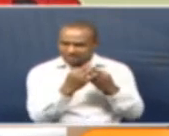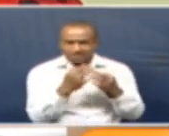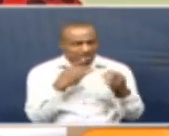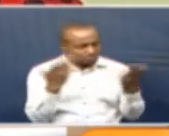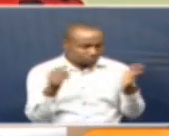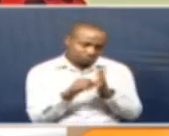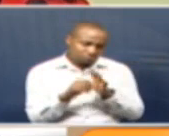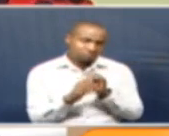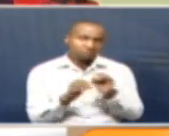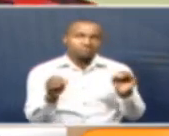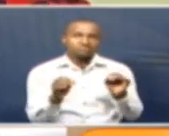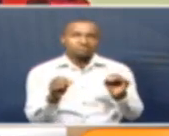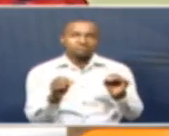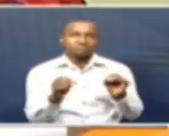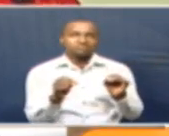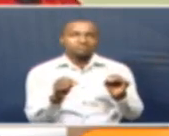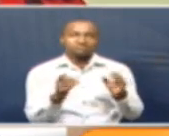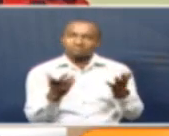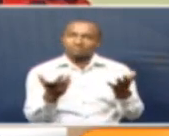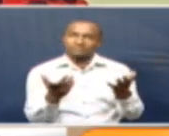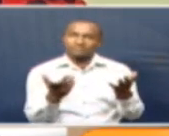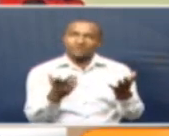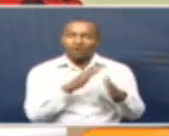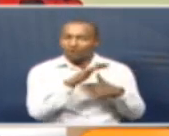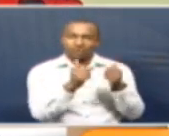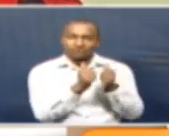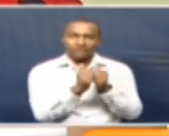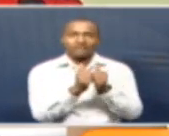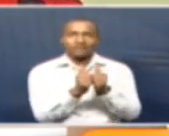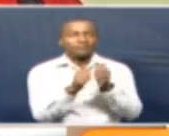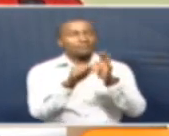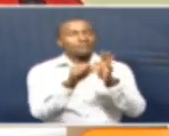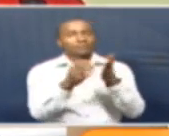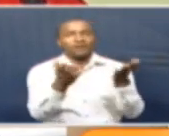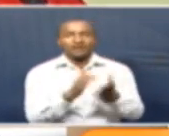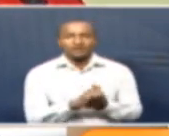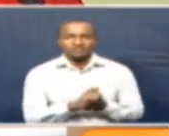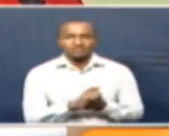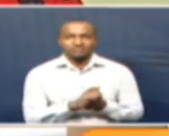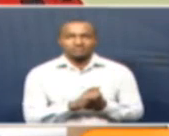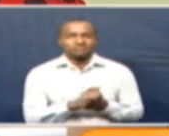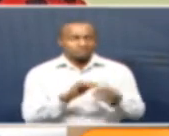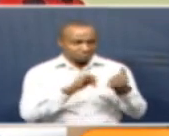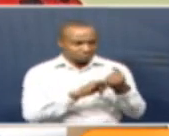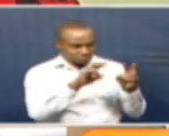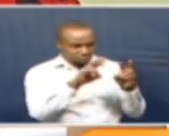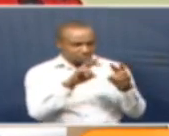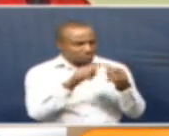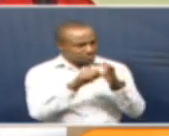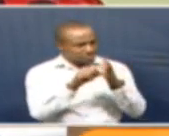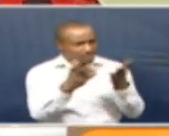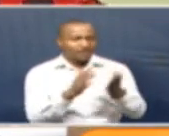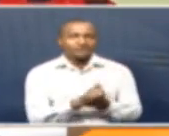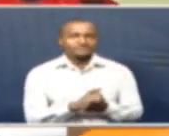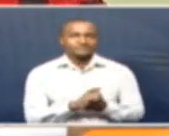ukoo lakini sishindi kuangalia nyota. Si nilikuwa na nyinyi nyote hapa nikiangalia, sasa kuna shida gani tani kimoo? Nilikuwa nikiangalia na bado nitazidi kuangalia."